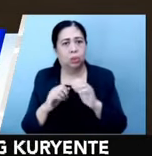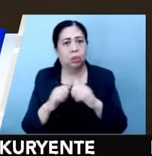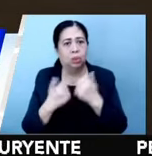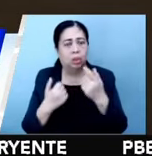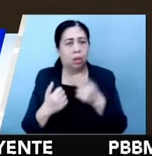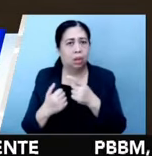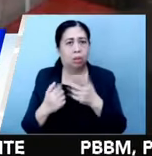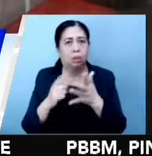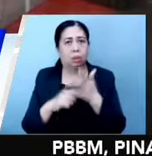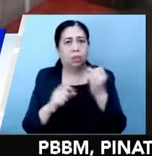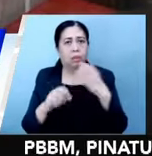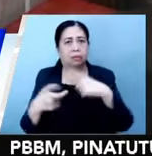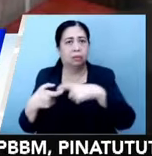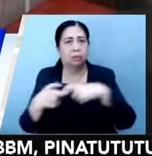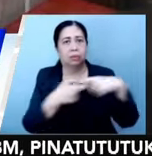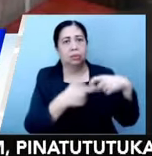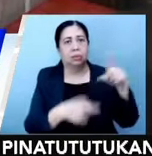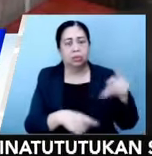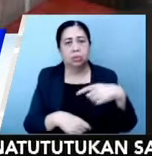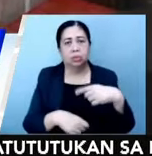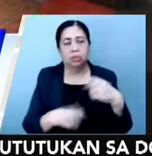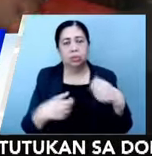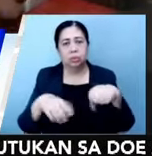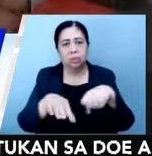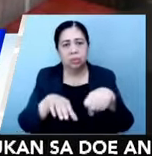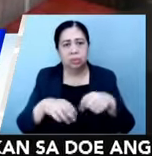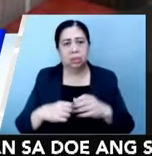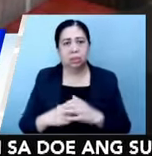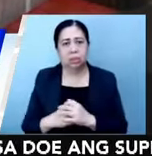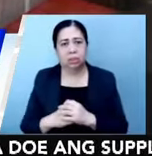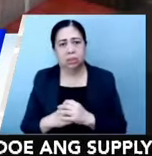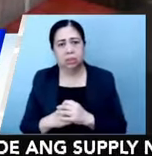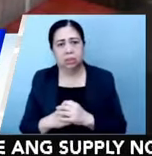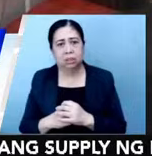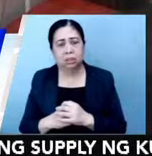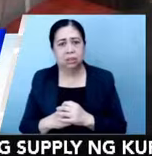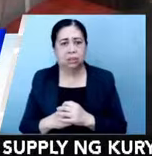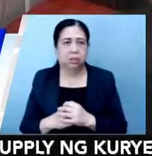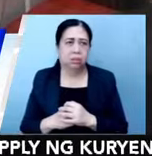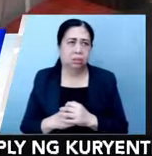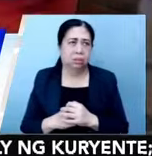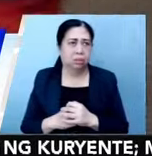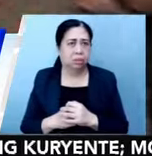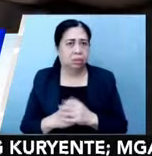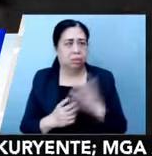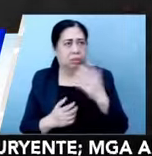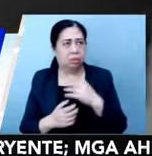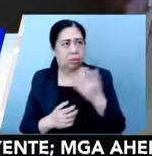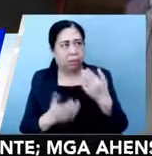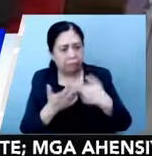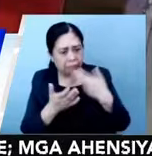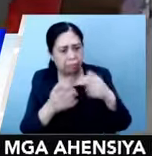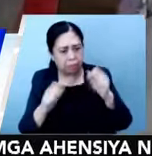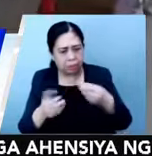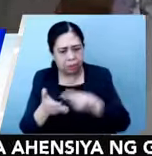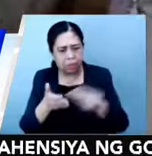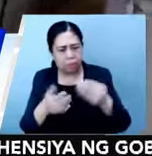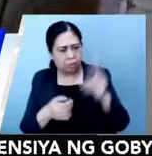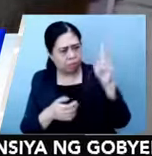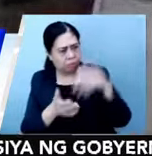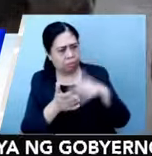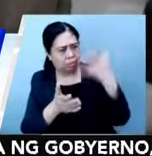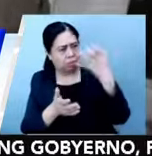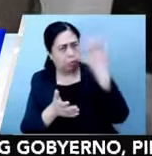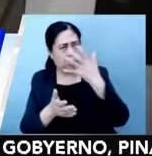ang kanyang tricycle. Laki rin yung tope niyan, pwede ko rin pambili ng sagsakong bigas sa pamilya ko. Hindi rin pabor dyan ang mga pasahero